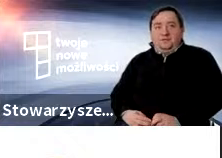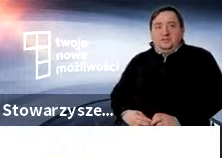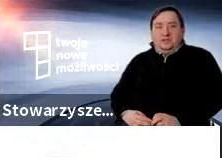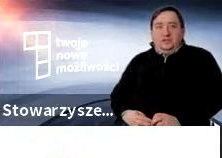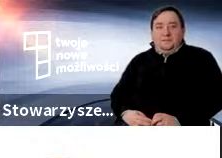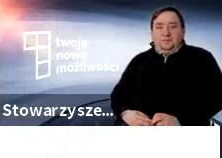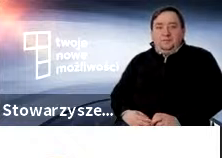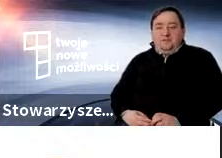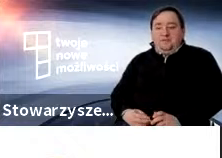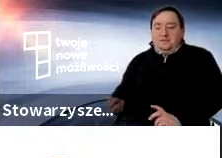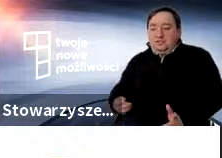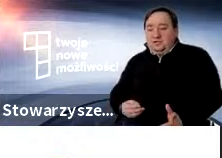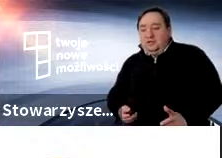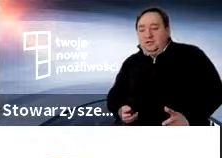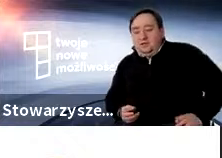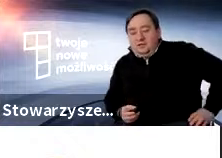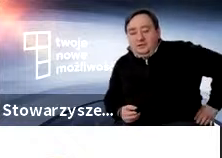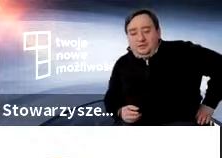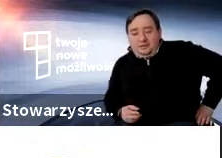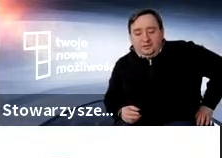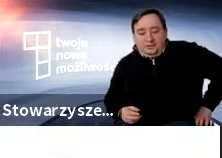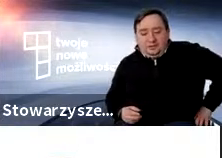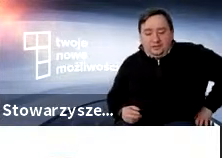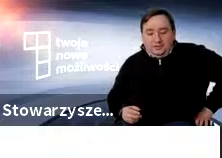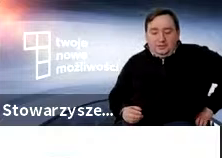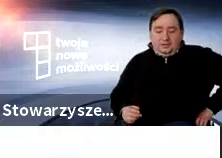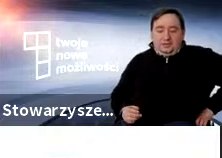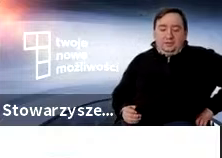Po pierwsze, nawet jeżeli